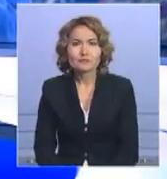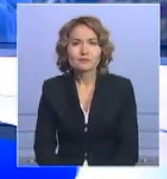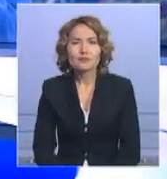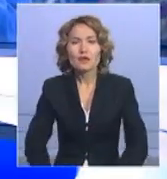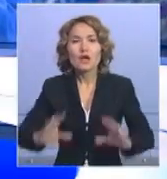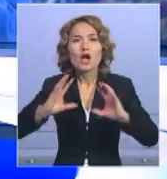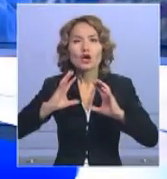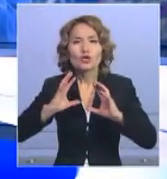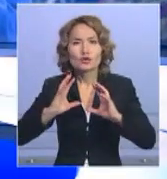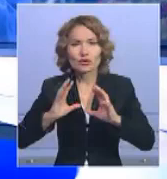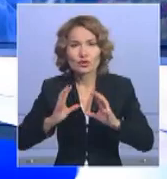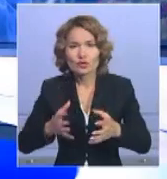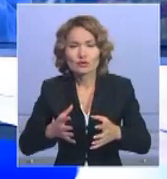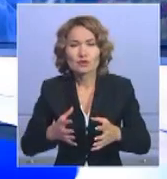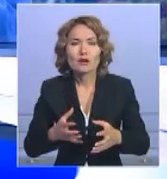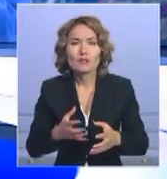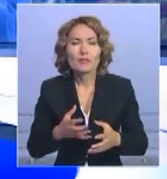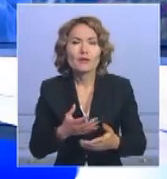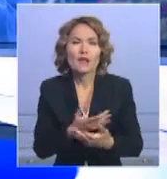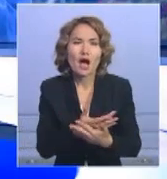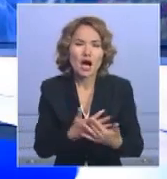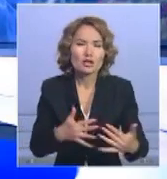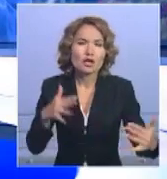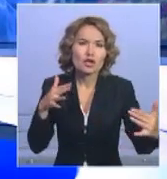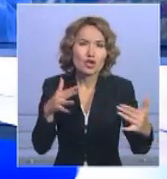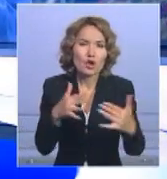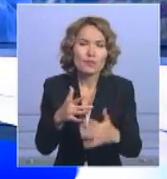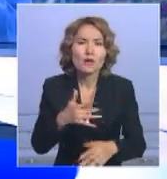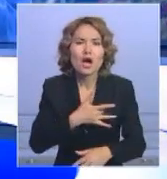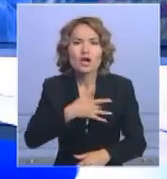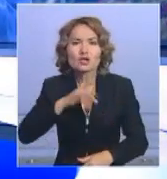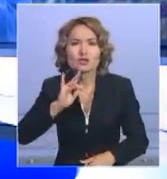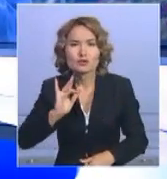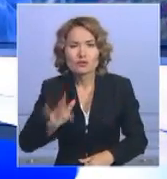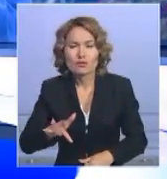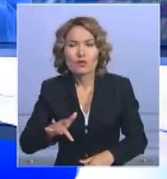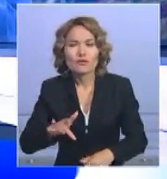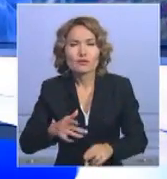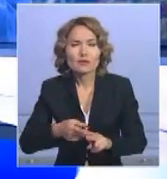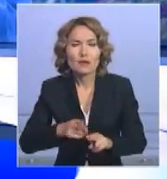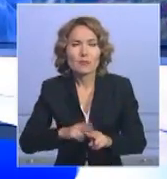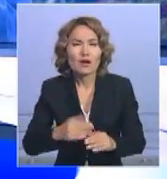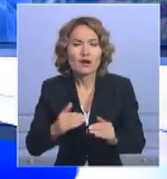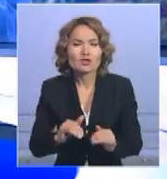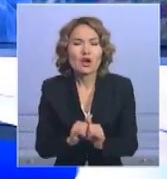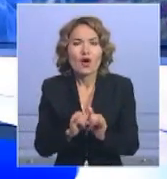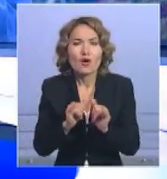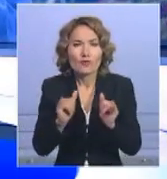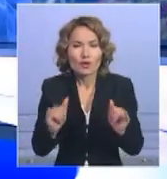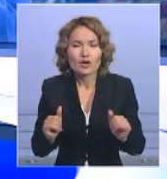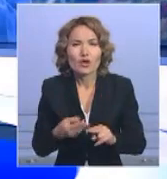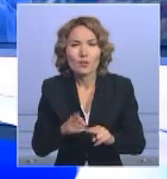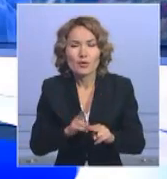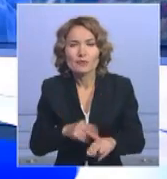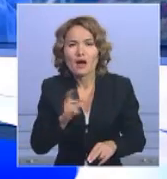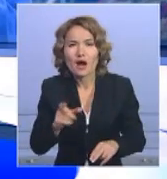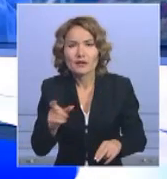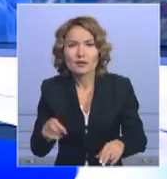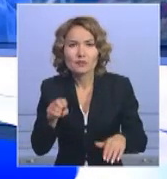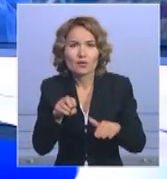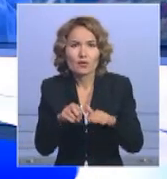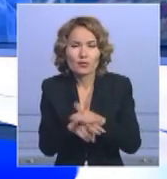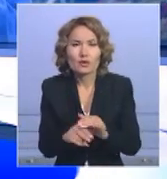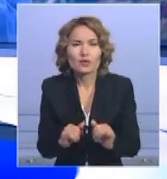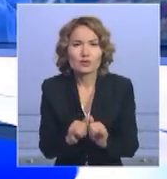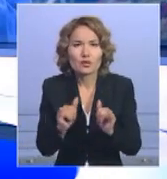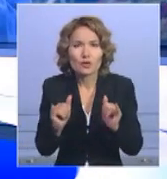Дүние жүзінде жүріп жатқан түрлі қақтығыстар мен сұм соғыстан бас сауғалаған 50 миллион бала үйін тастап босып жүр. Бұл туралы Біріккен